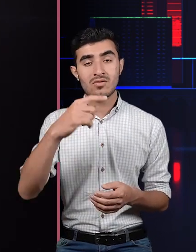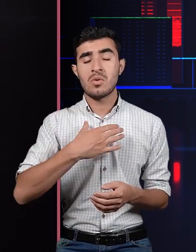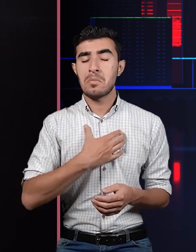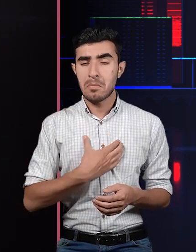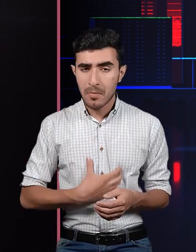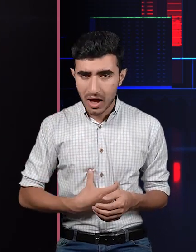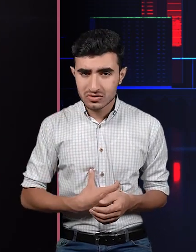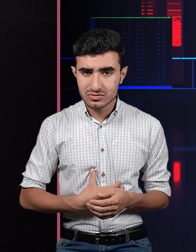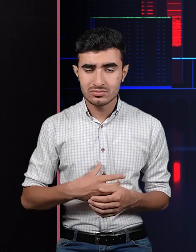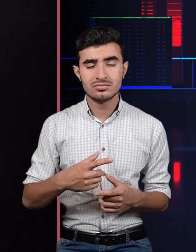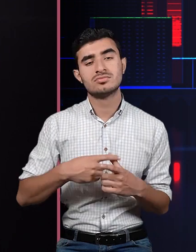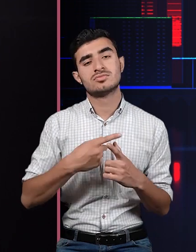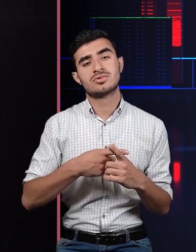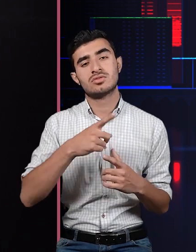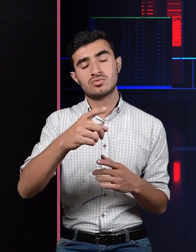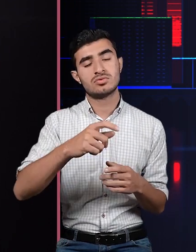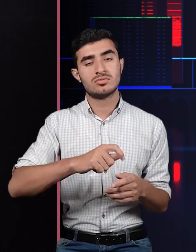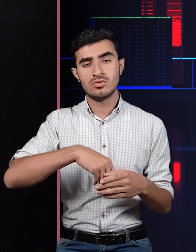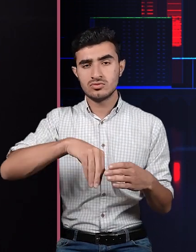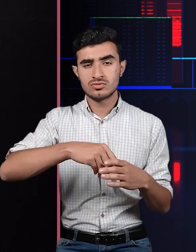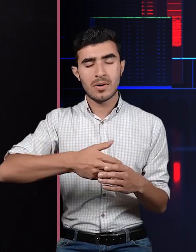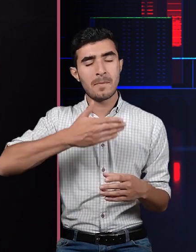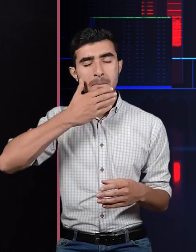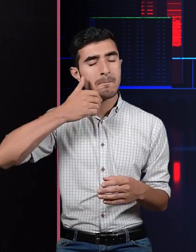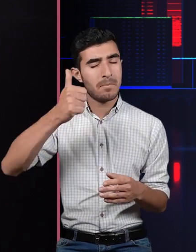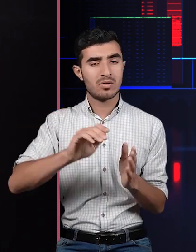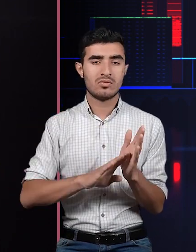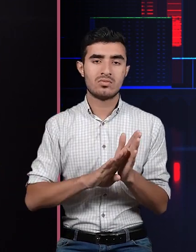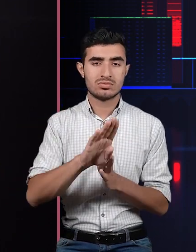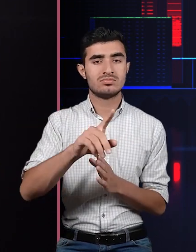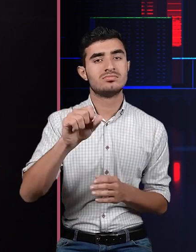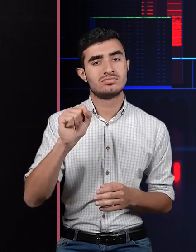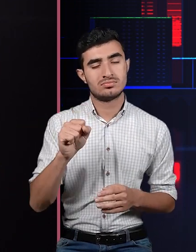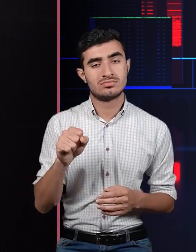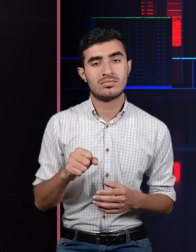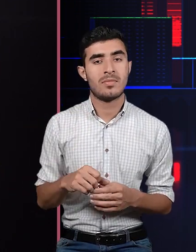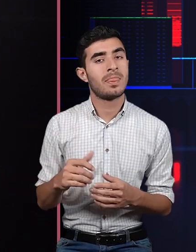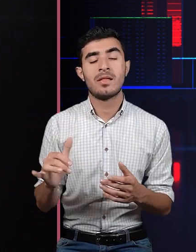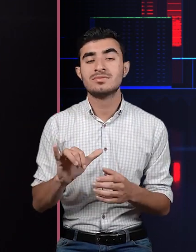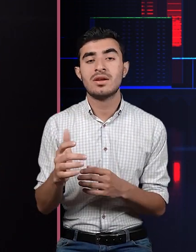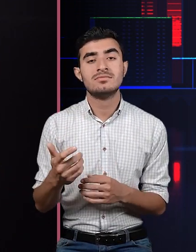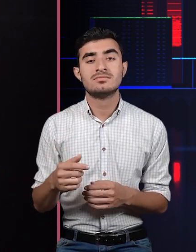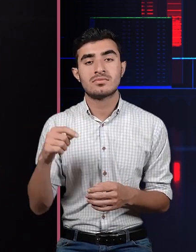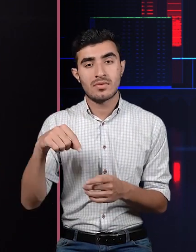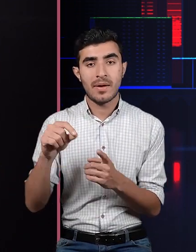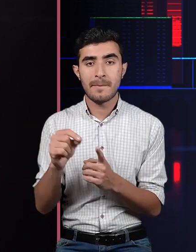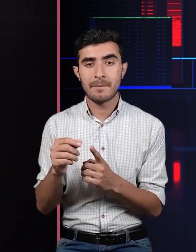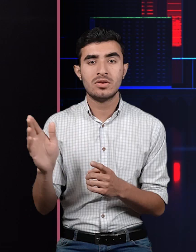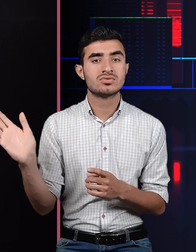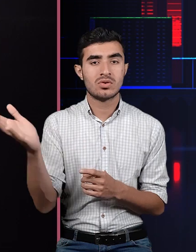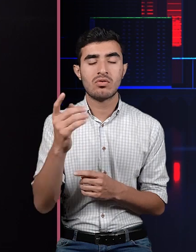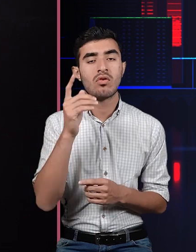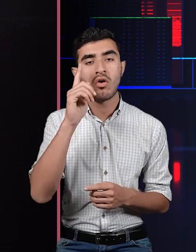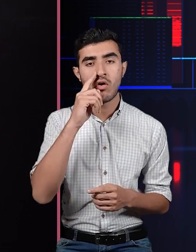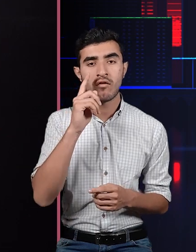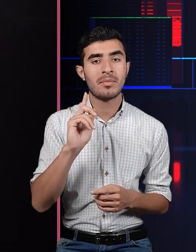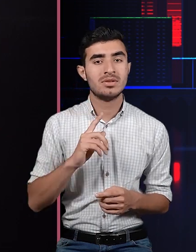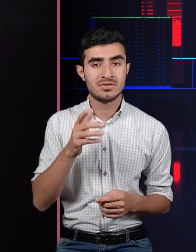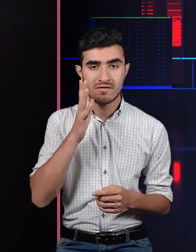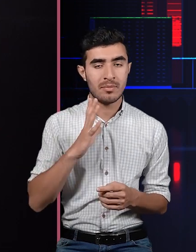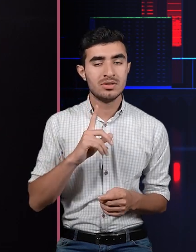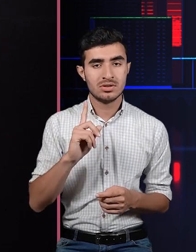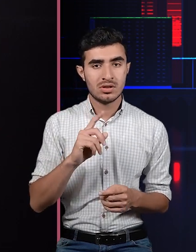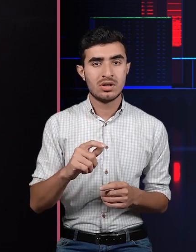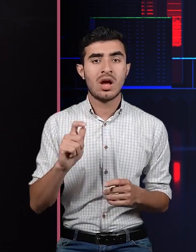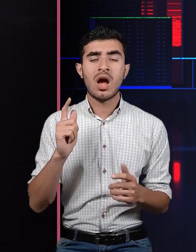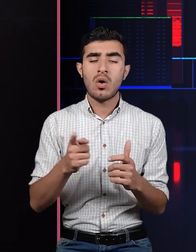are passionate about, you can turn this into a very successful career. ये एक वाहिद काम है पाकिस्तानी औरतों